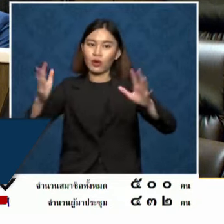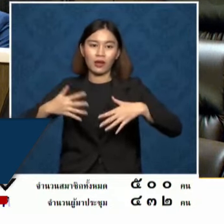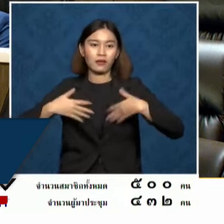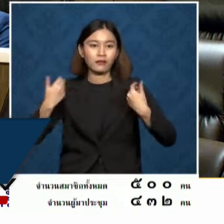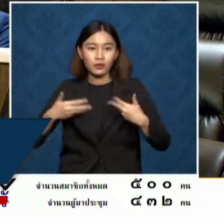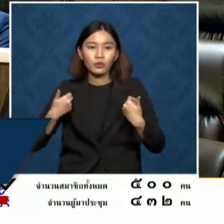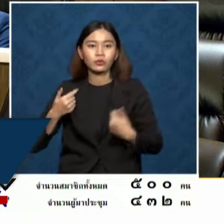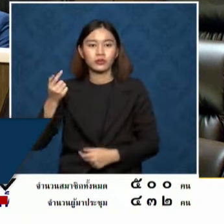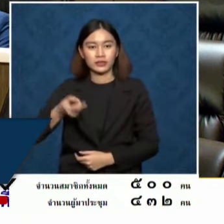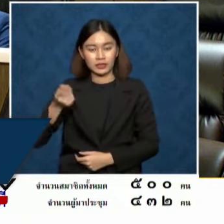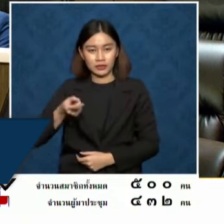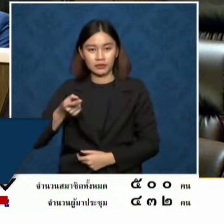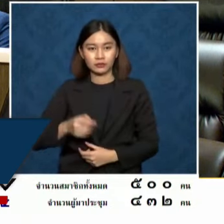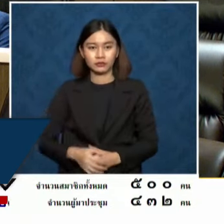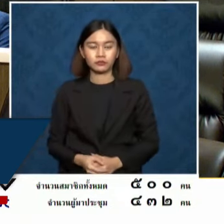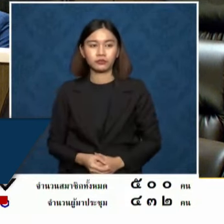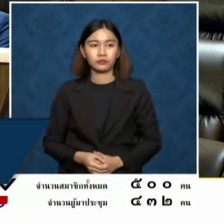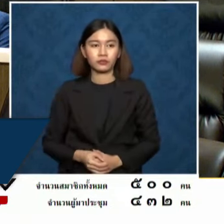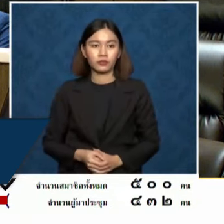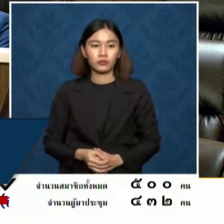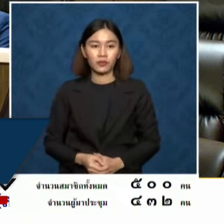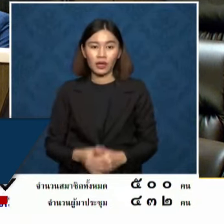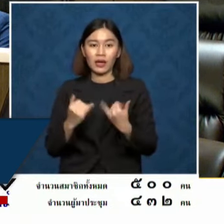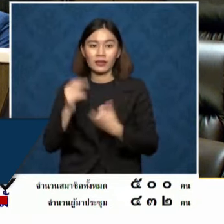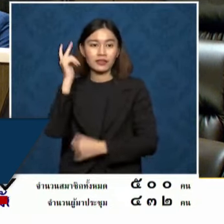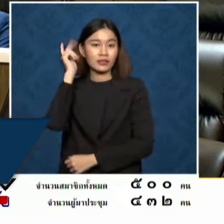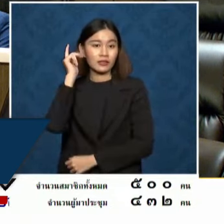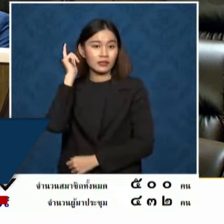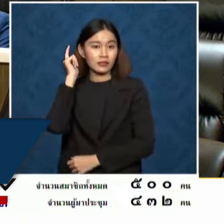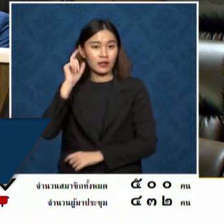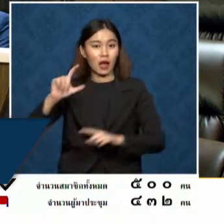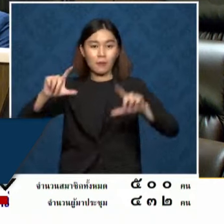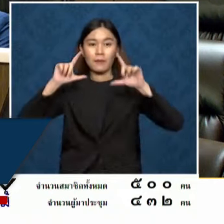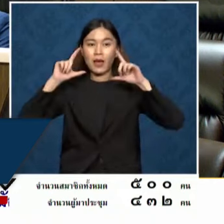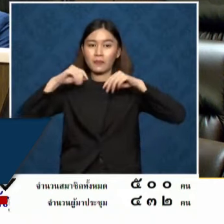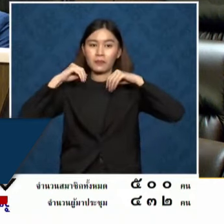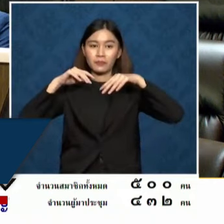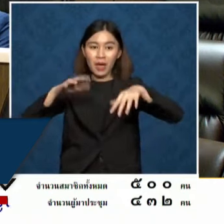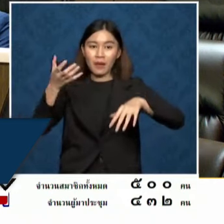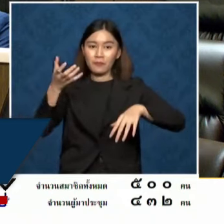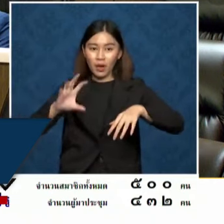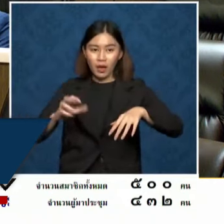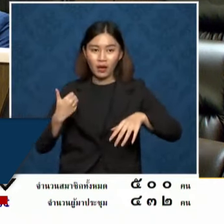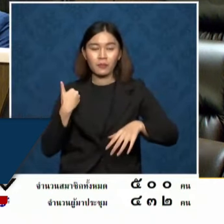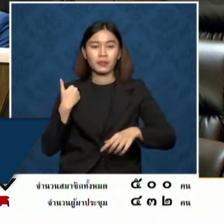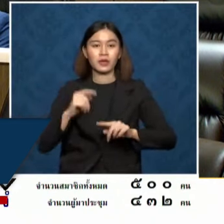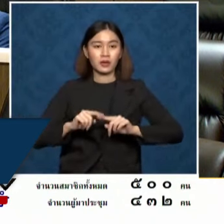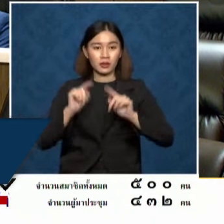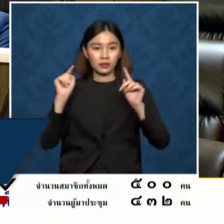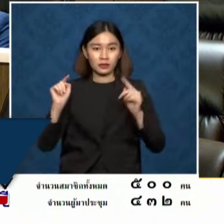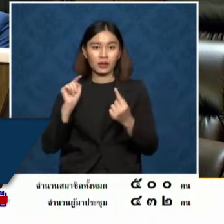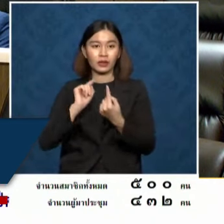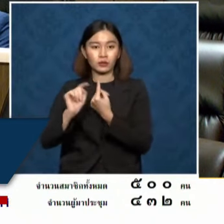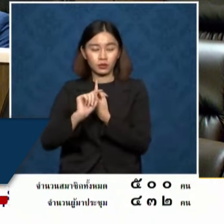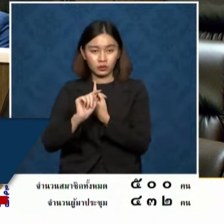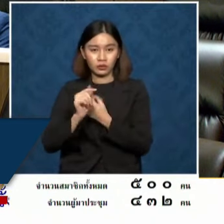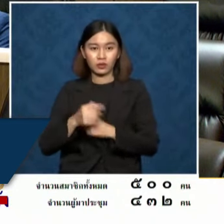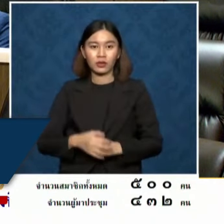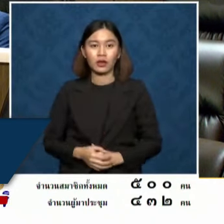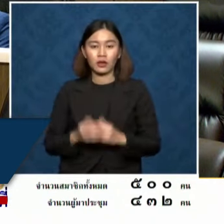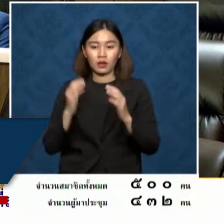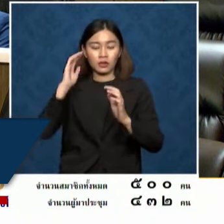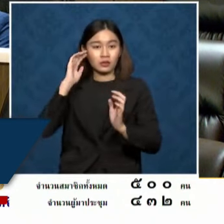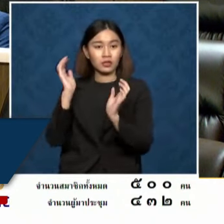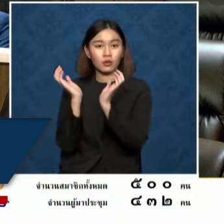มือจริงๆเรื่องนี้เป็นข่าวใหญ่โตครับเป็นที่วิพากษ์วิจารณ์ในวงกว้างแต่ทว่าสิ่งที่เกิดขึ้นก็คือ